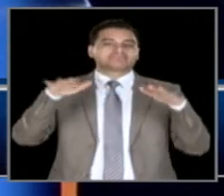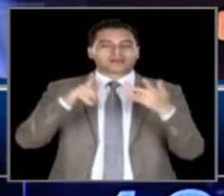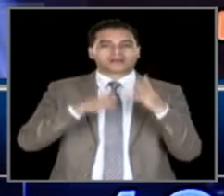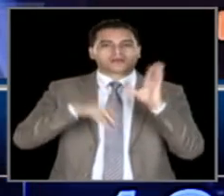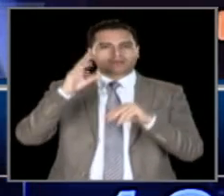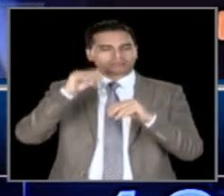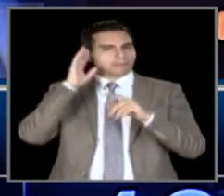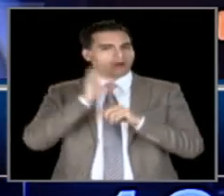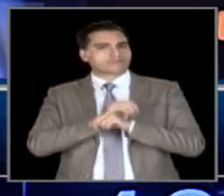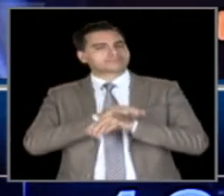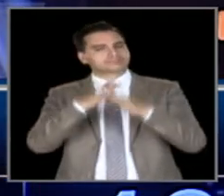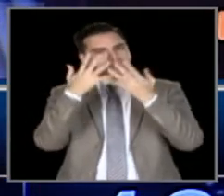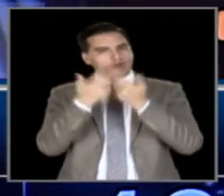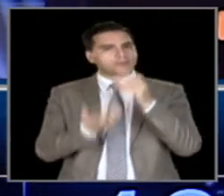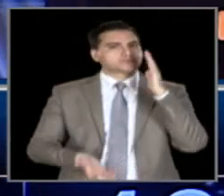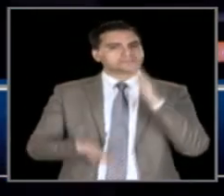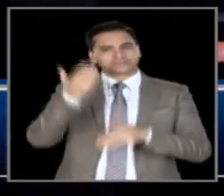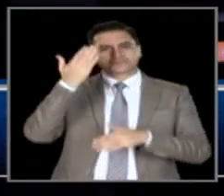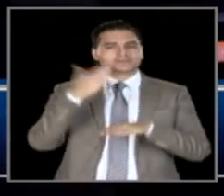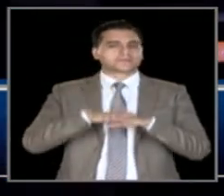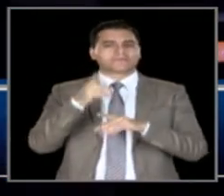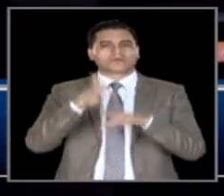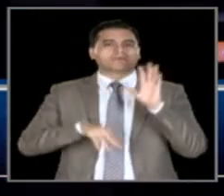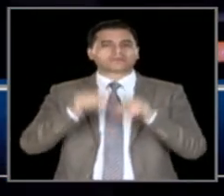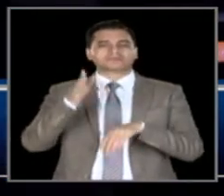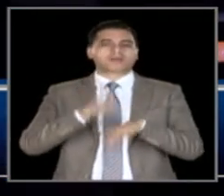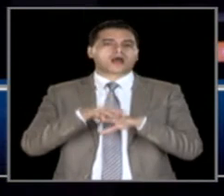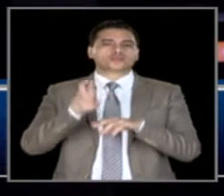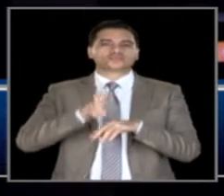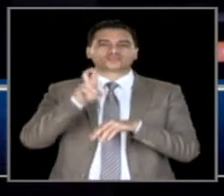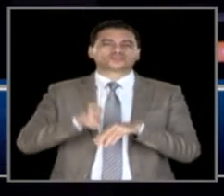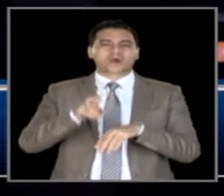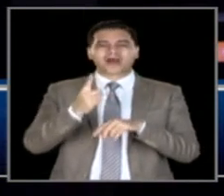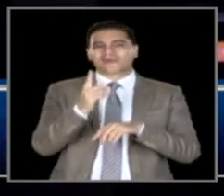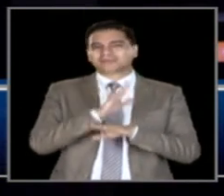قصة رومانسية بتدور أحداثها عن سؤال الهوية